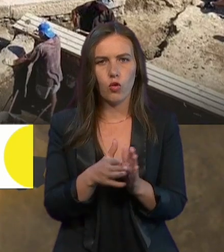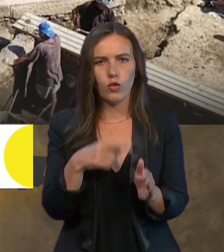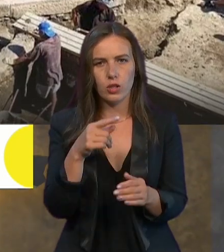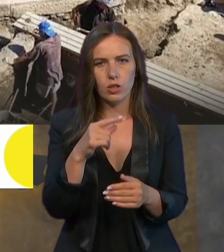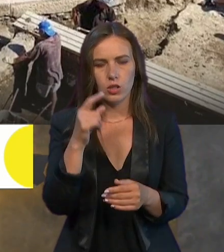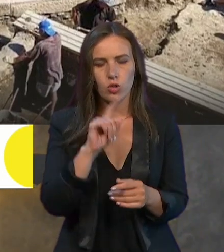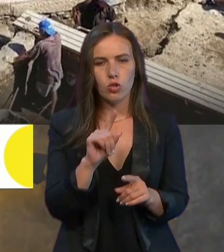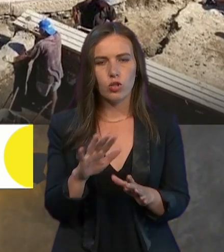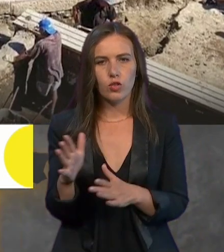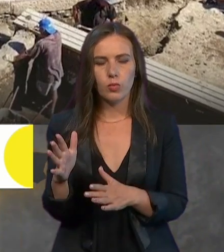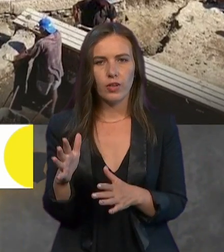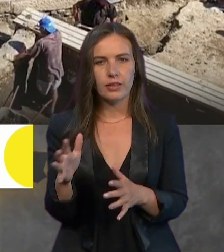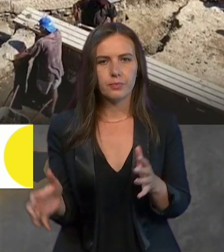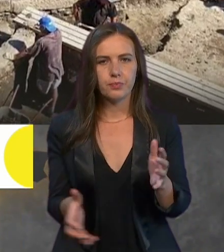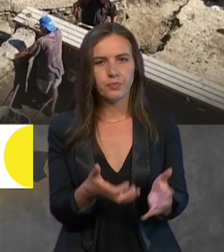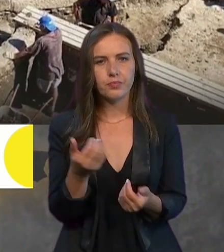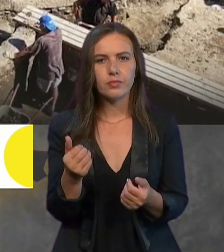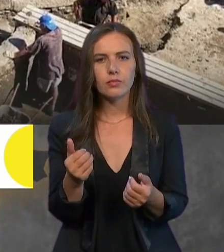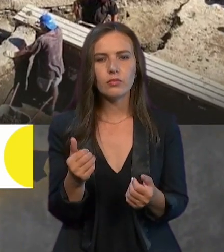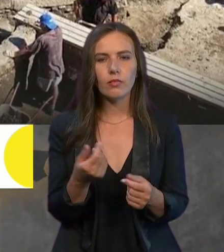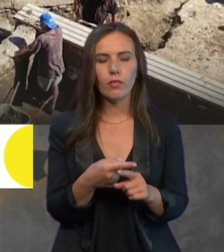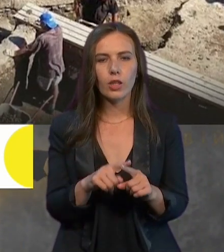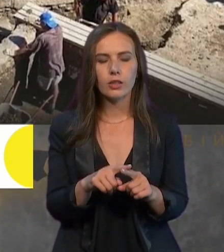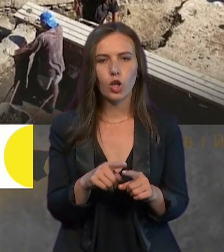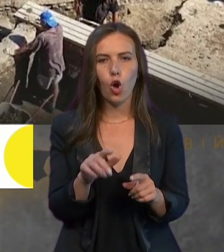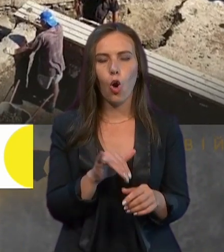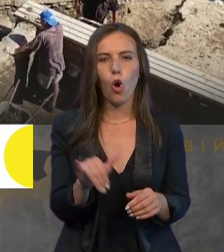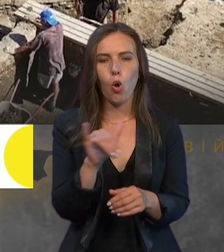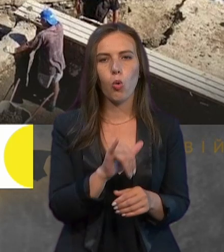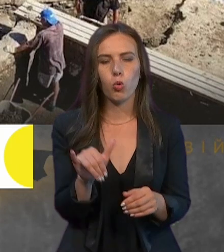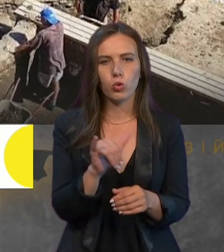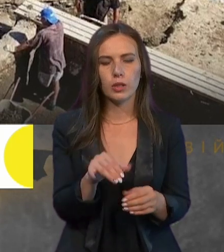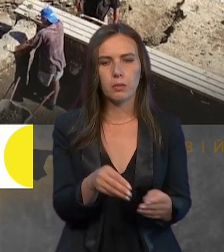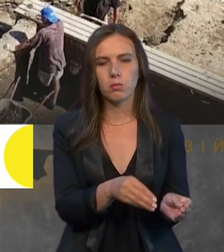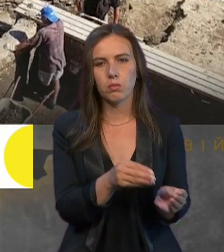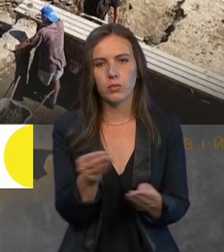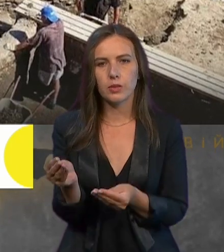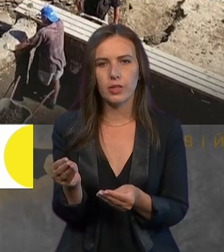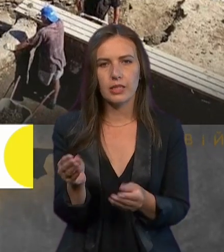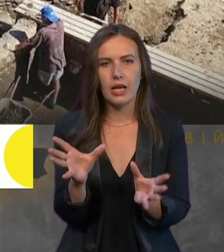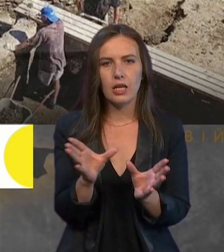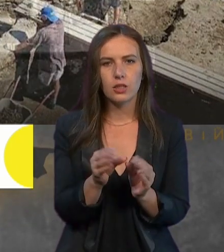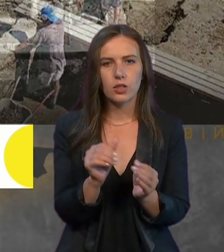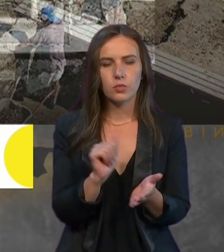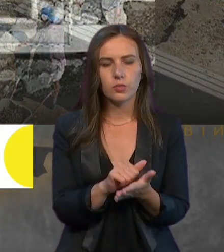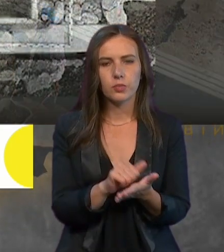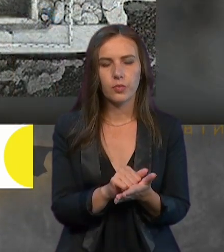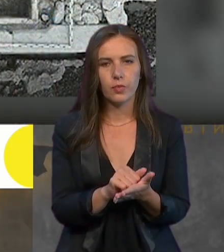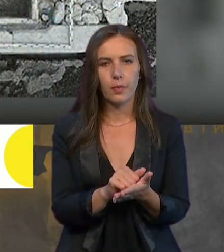що відбувається з археологічними знахідками з цих розкопок, куди вони потім можуть бути переміщені разом з архівними матеріалами і так